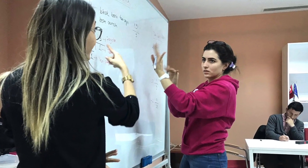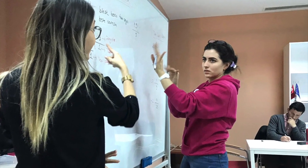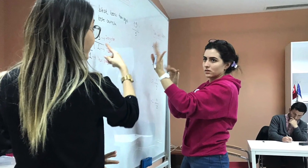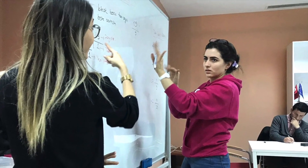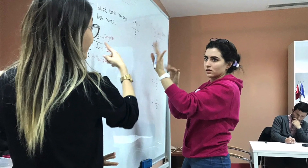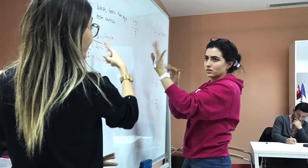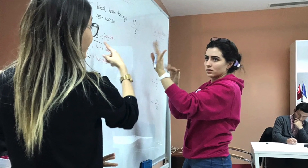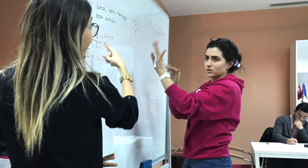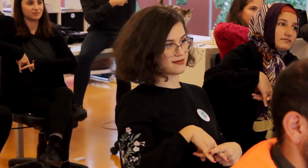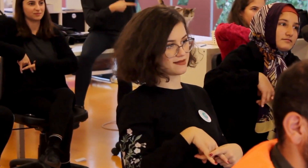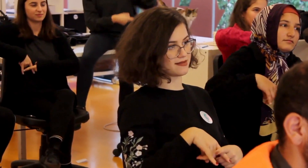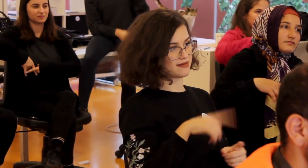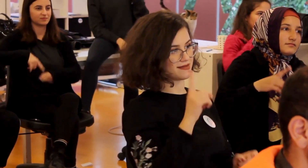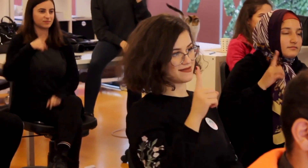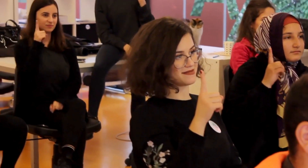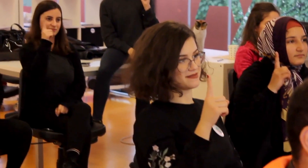Müzik